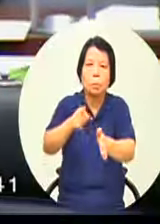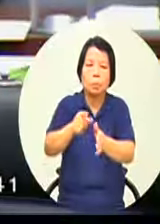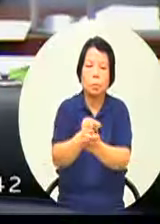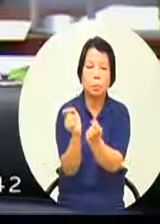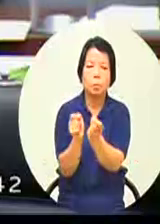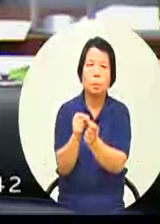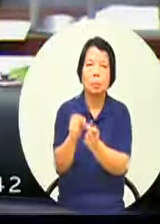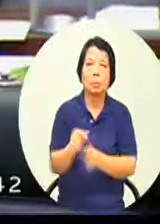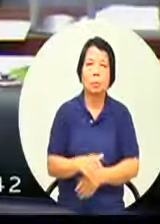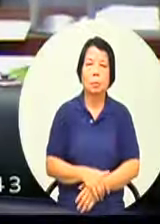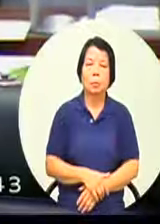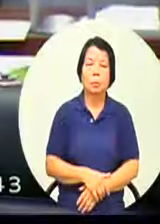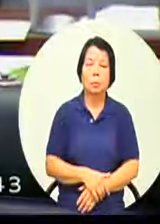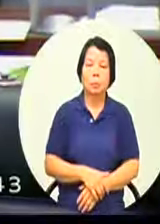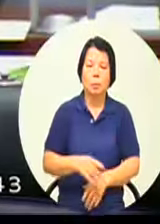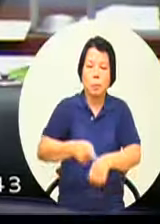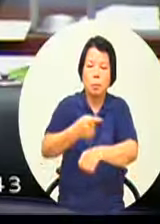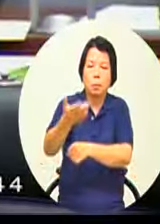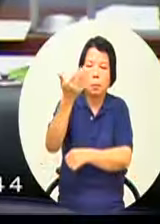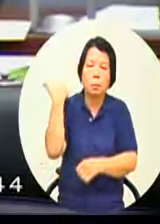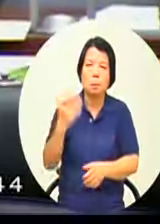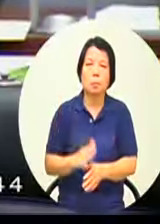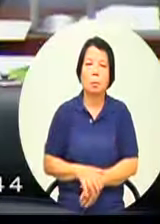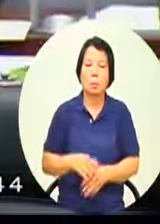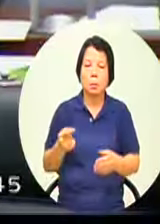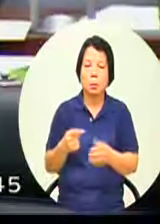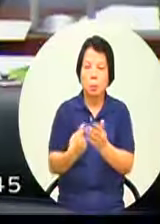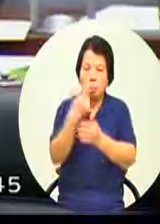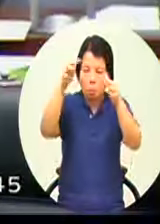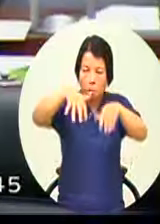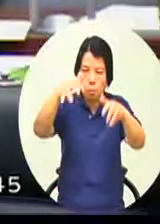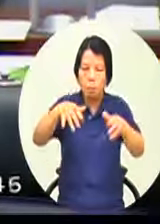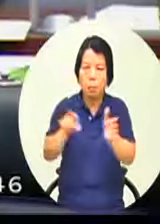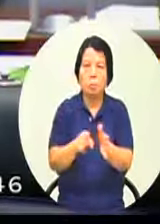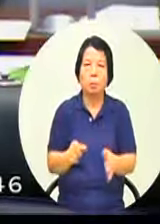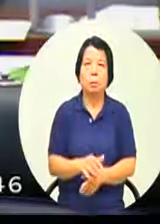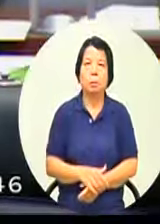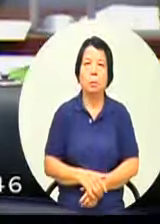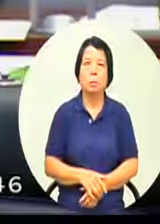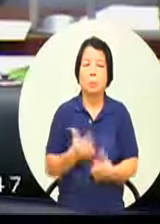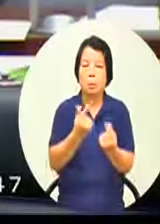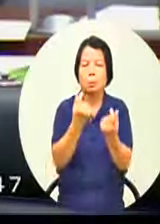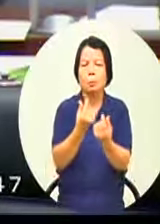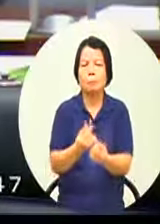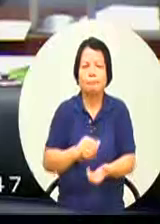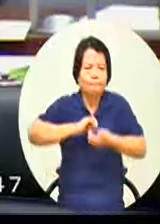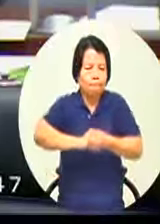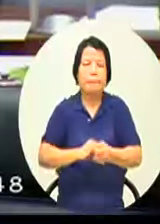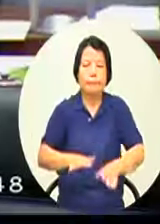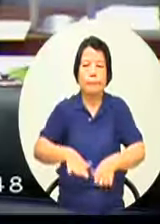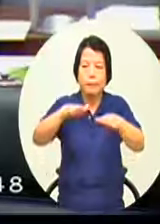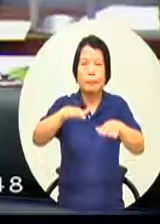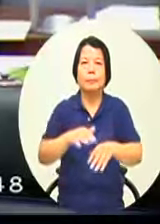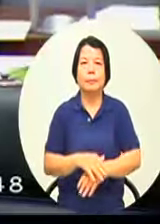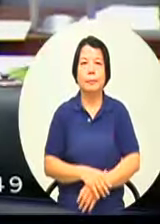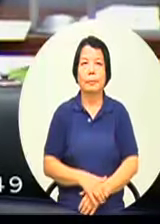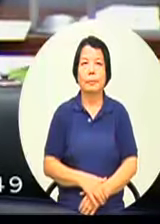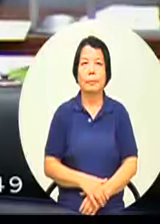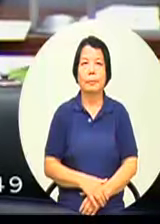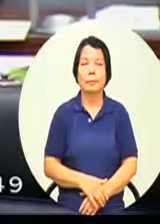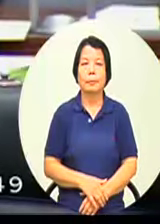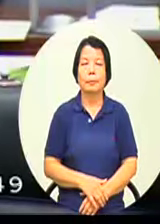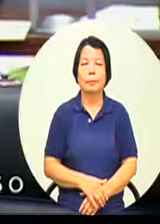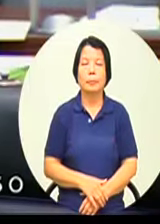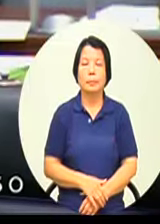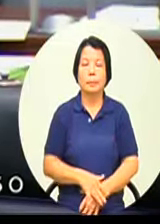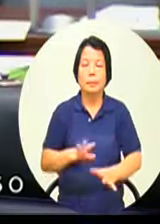哈。瑞北路从以前只要下大雨的时候，它一定是淹水的哈。所以在